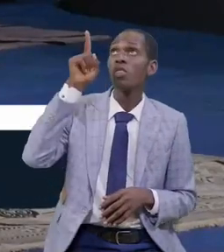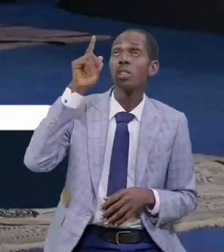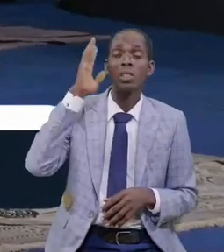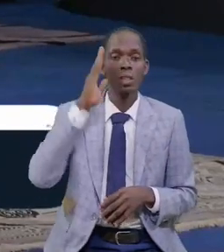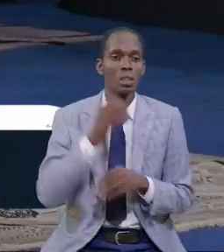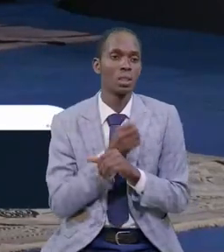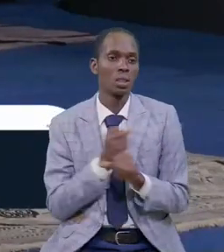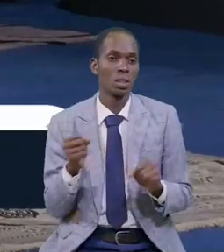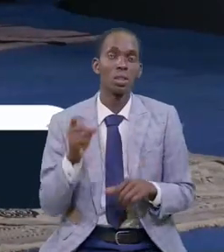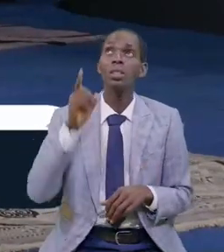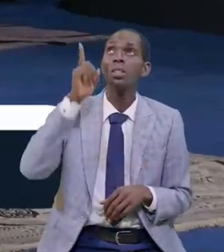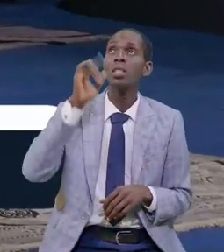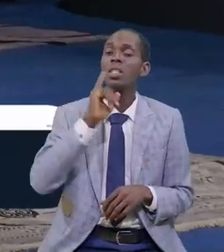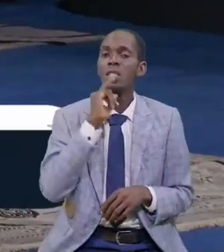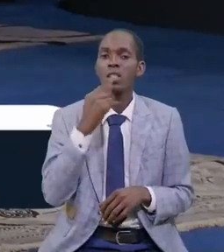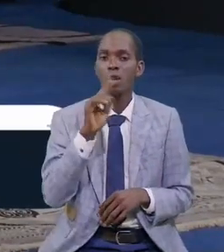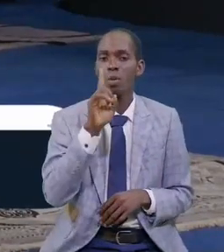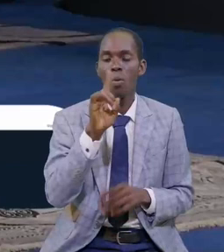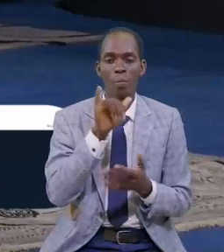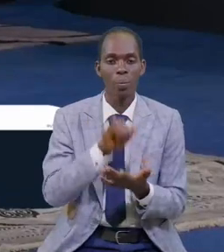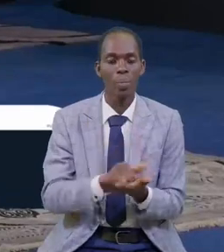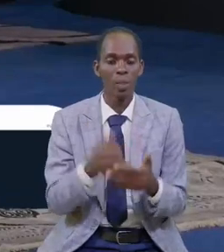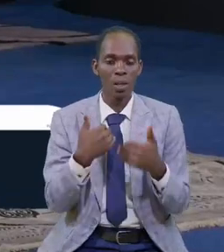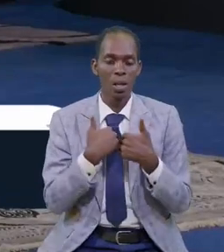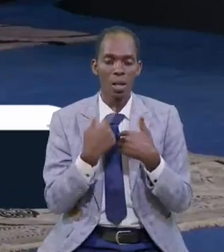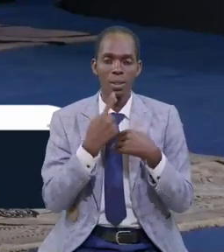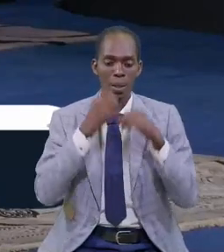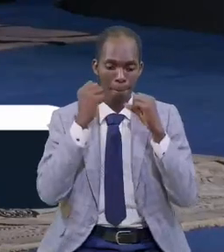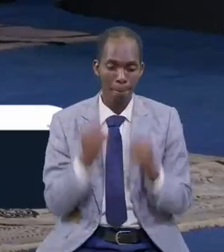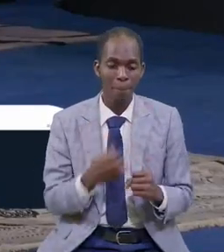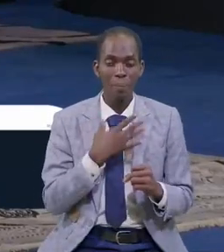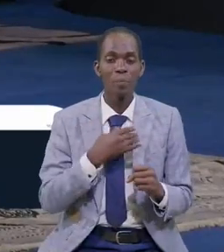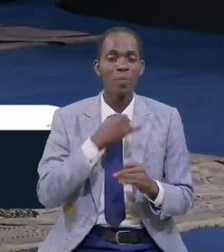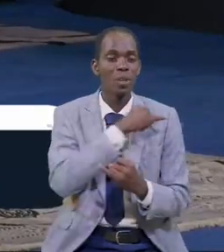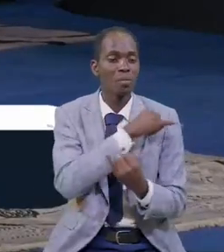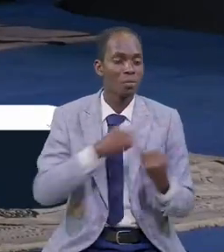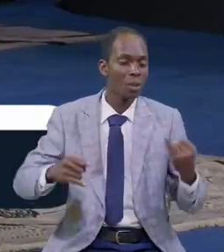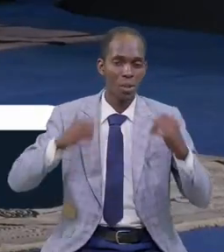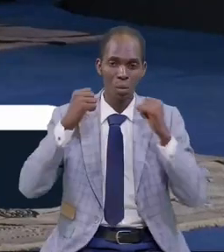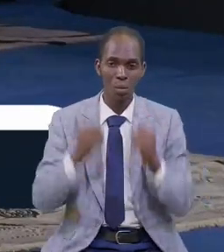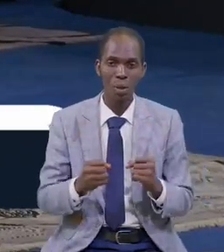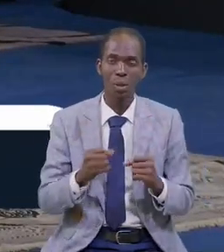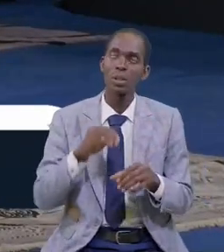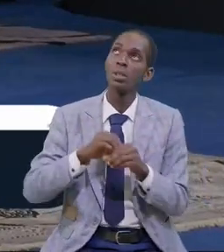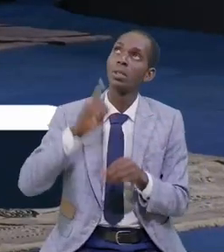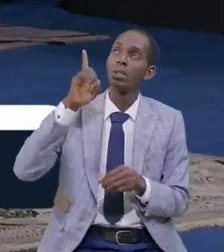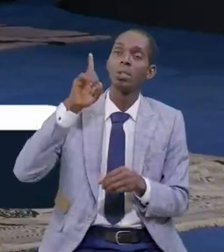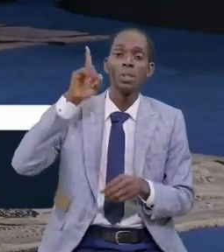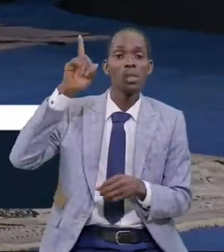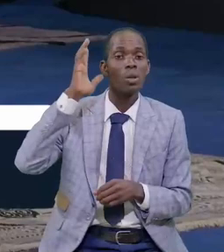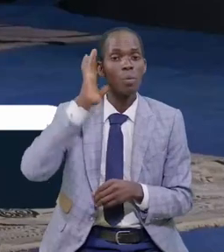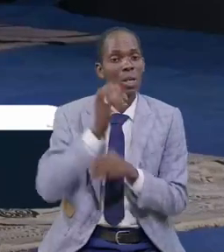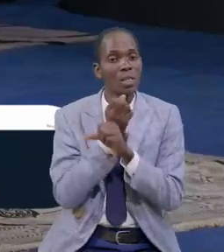personne c'est lui qui a le pouvoir et la finalité de pouvoir il a la puissance